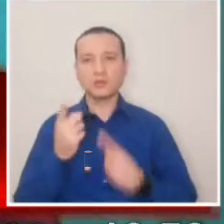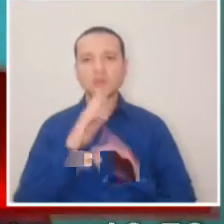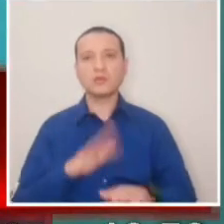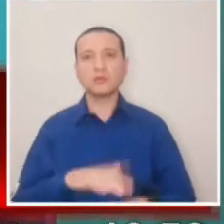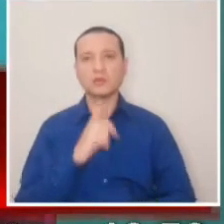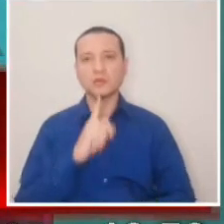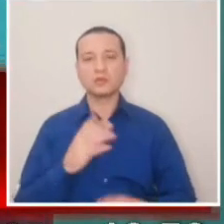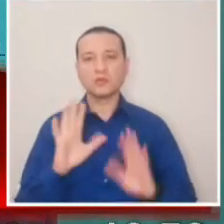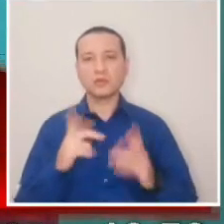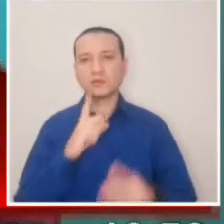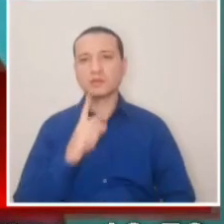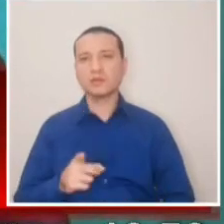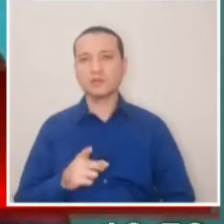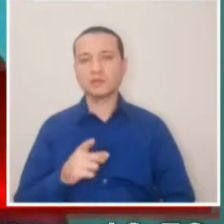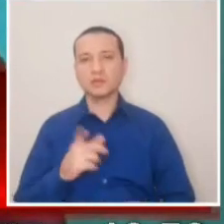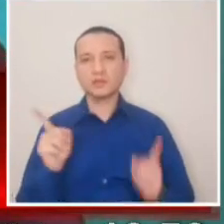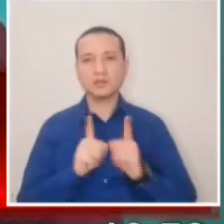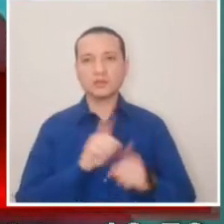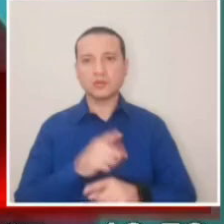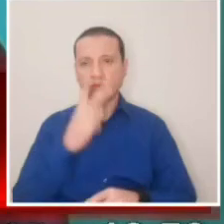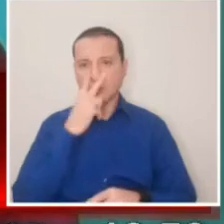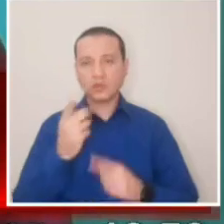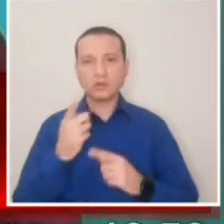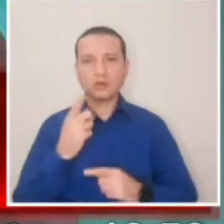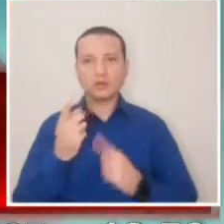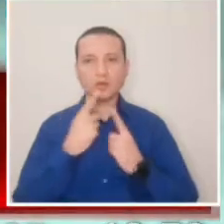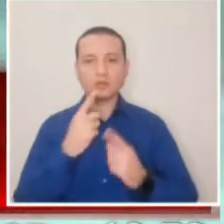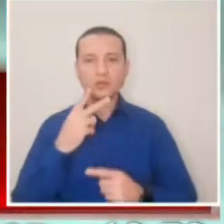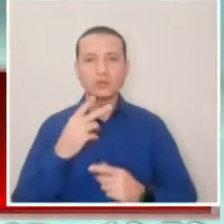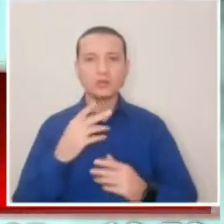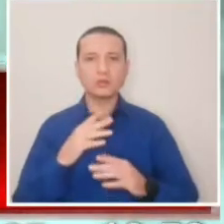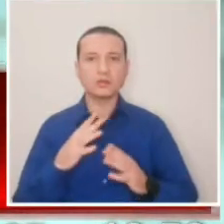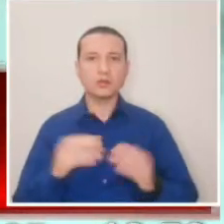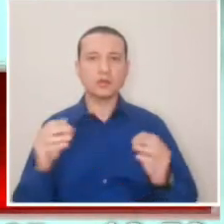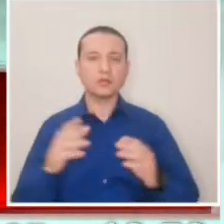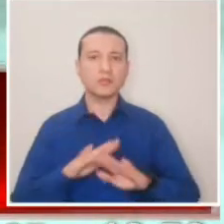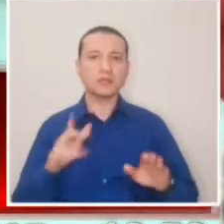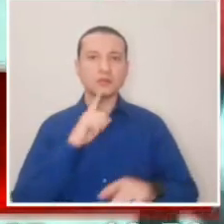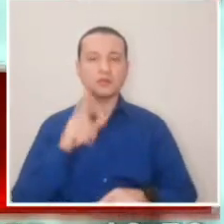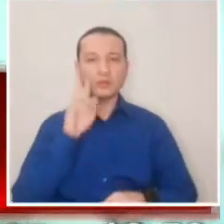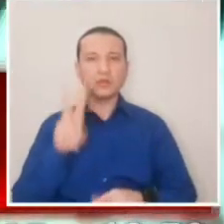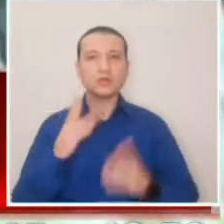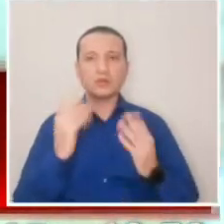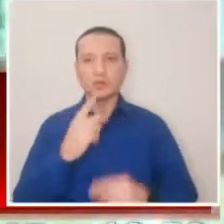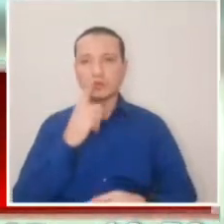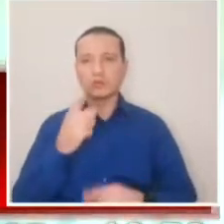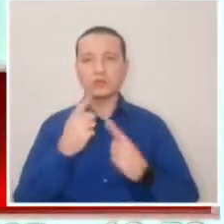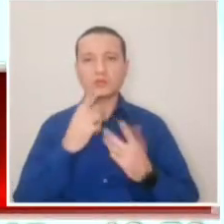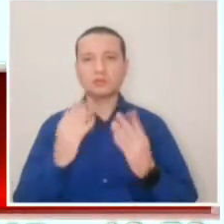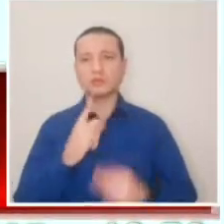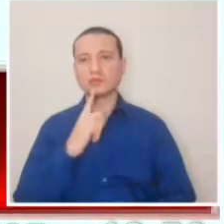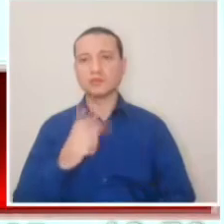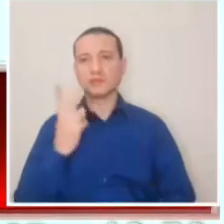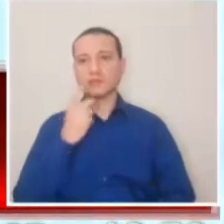çok garipti gerçekten süre içinde görme konuşma gitti Bir an daha göremez olduğu konuşamaz oldu İki